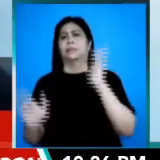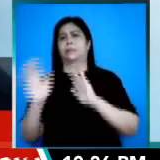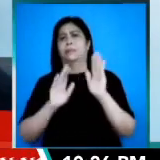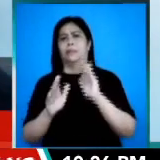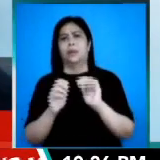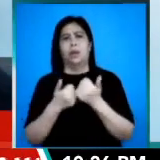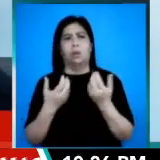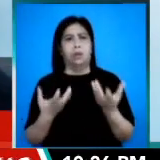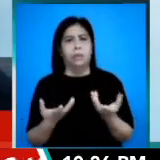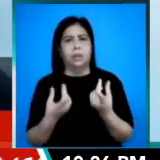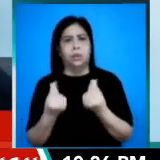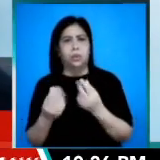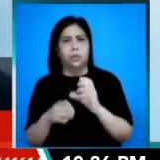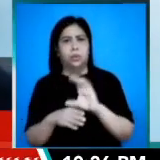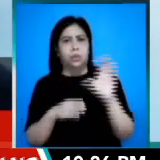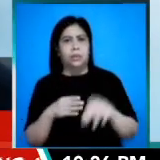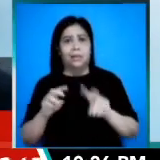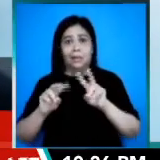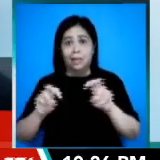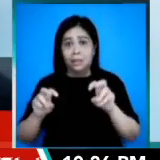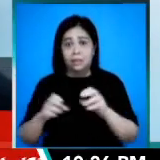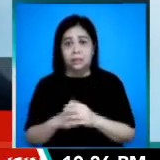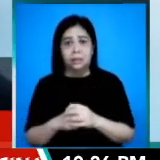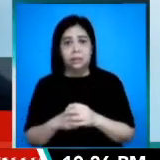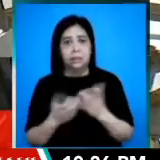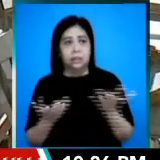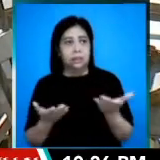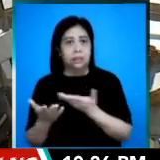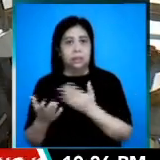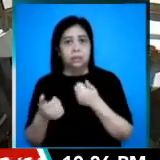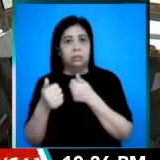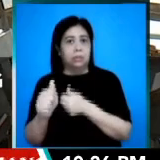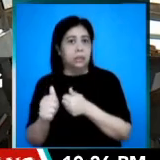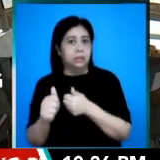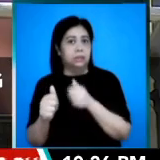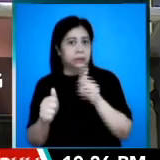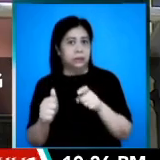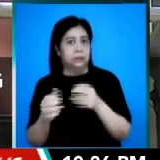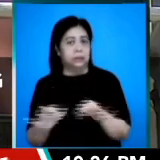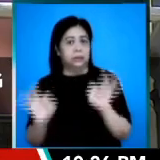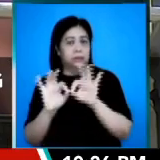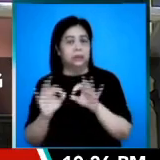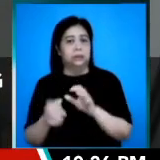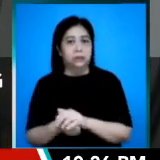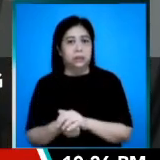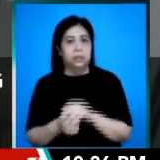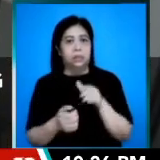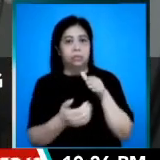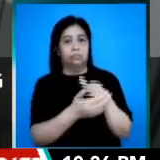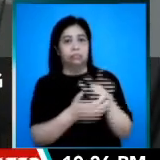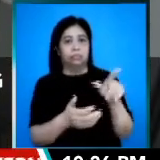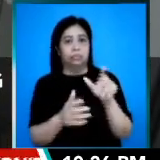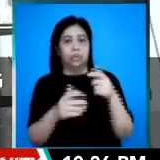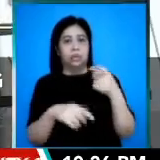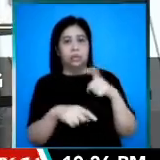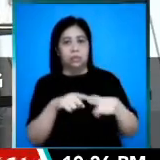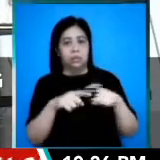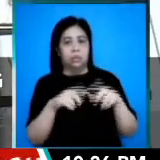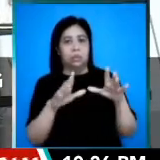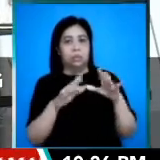ng complete analysis? So again, compliance is the issue. Ang aksyon laban sa mga generation company dahil sa hindi nila